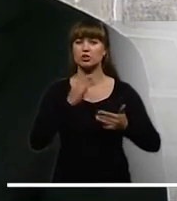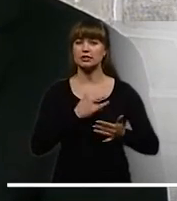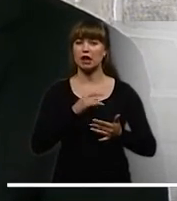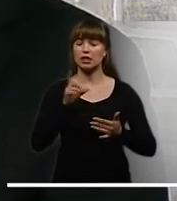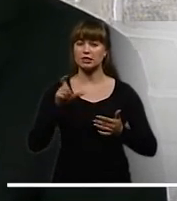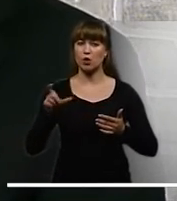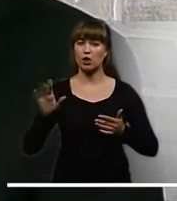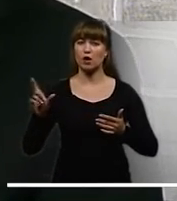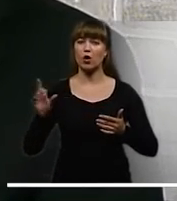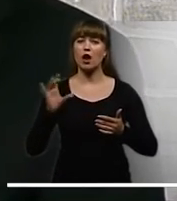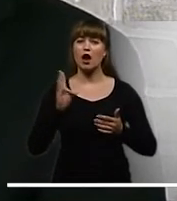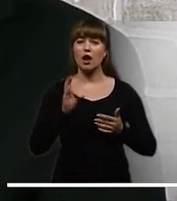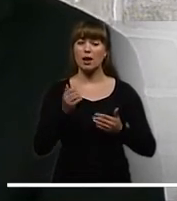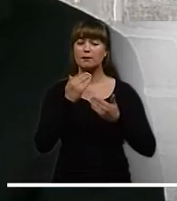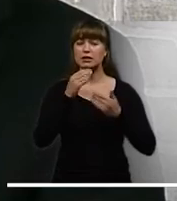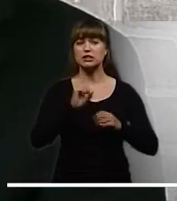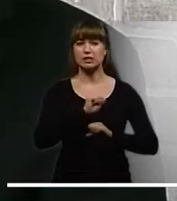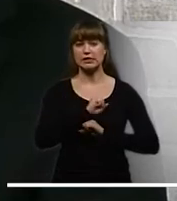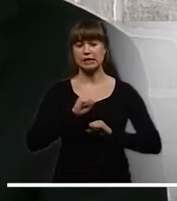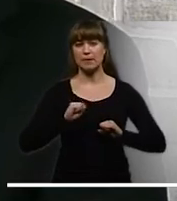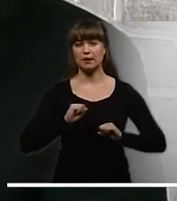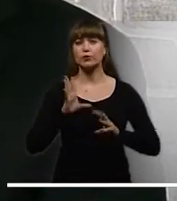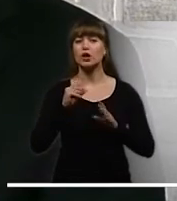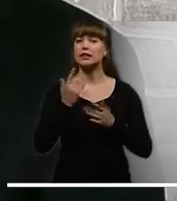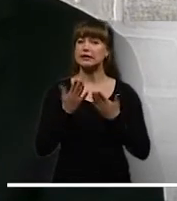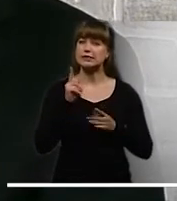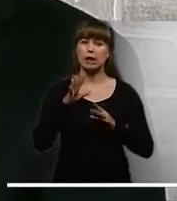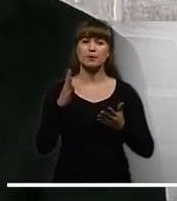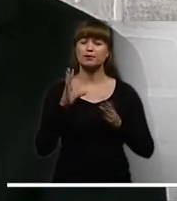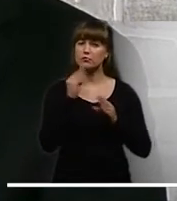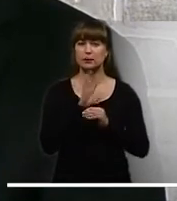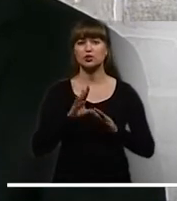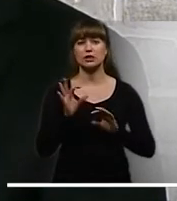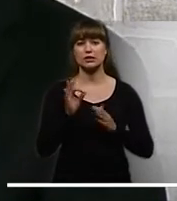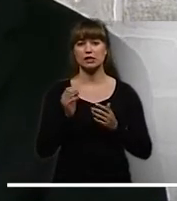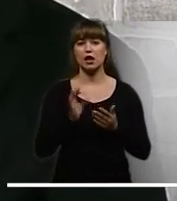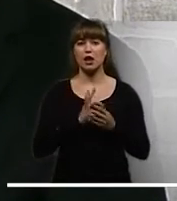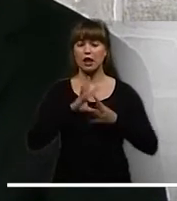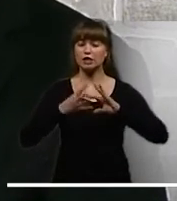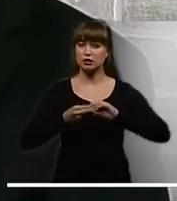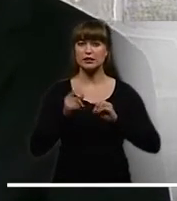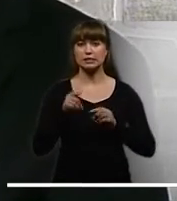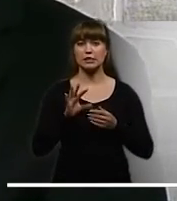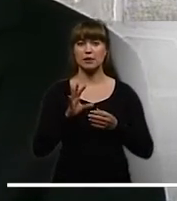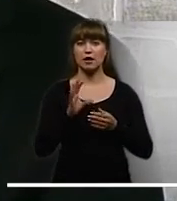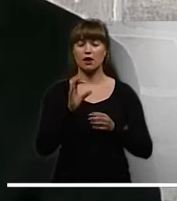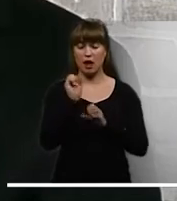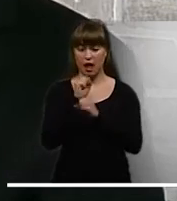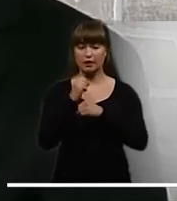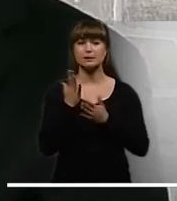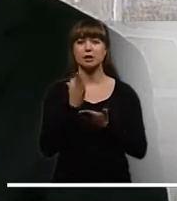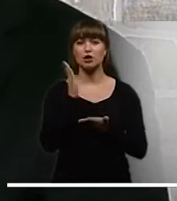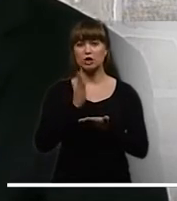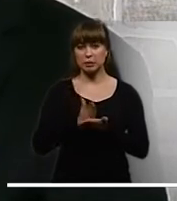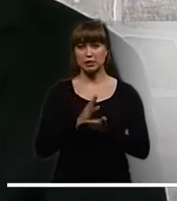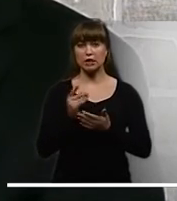а целесообразнее обратиться к кардиологу терапевту. И вот если там не получается результата, то уже с теми анализами, которые он имеет,